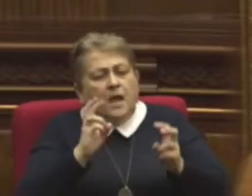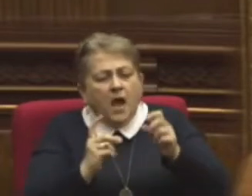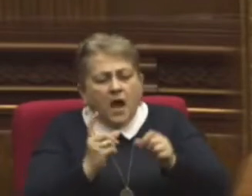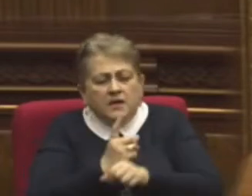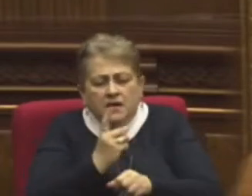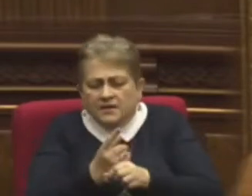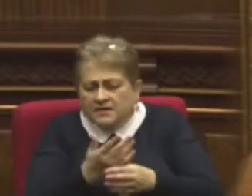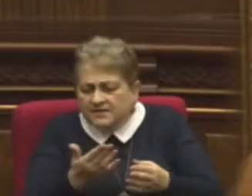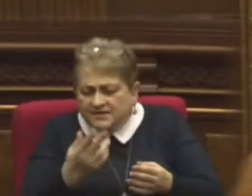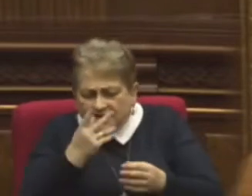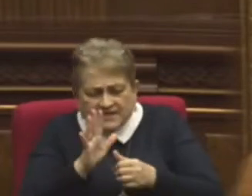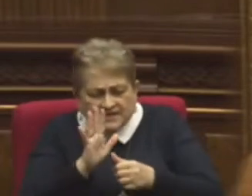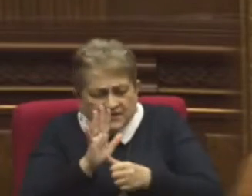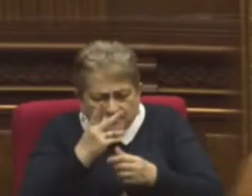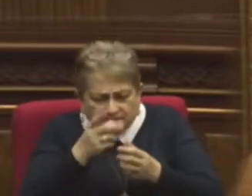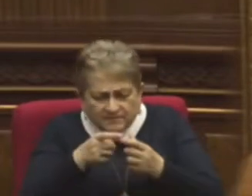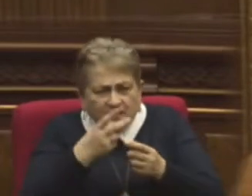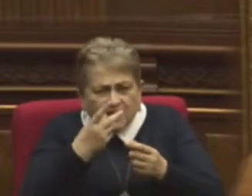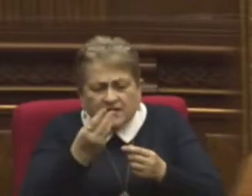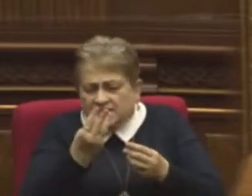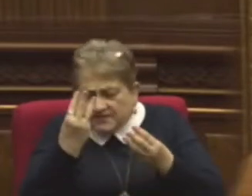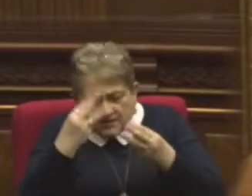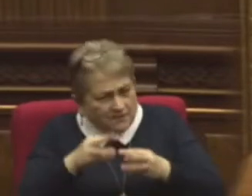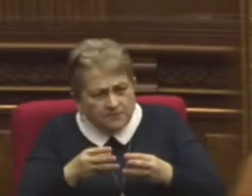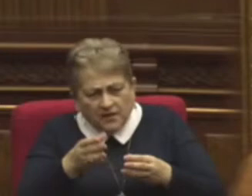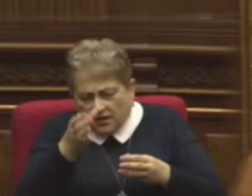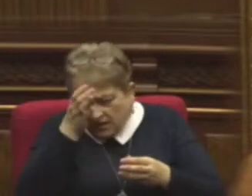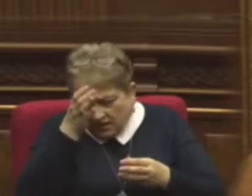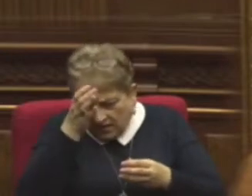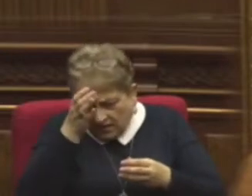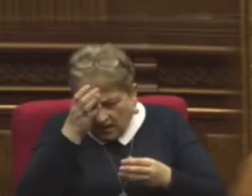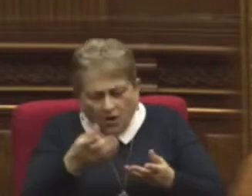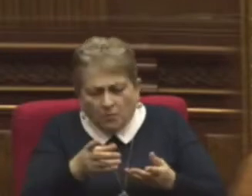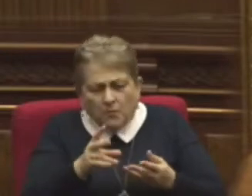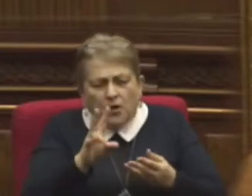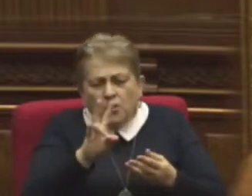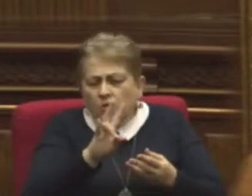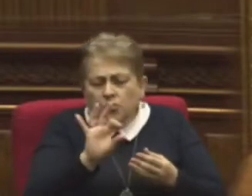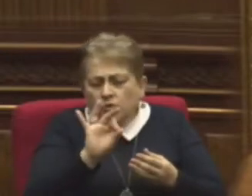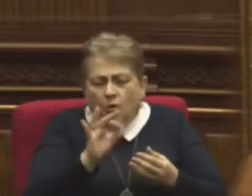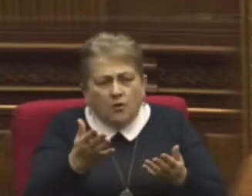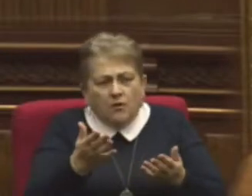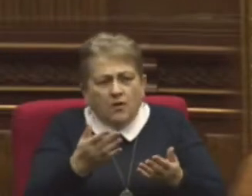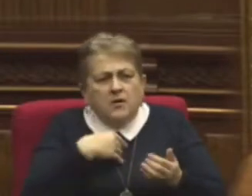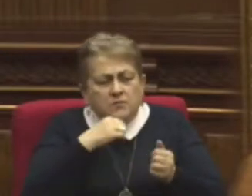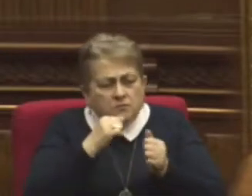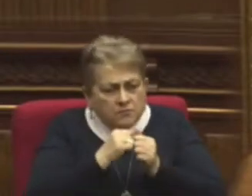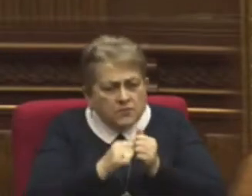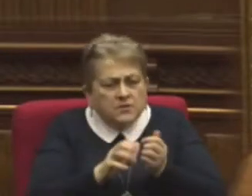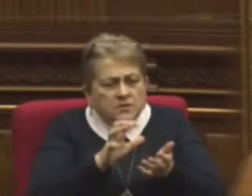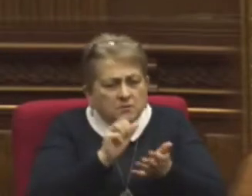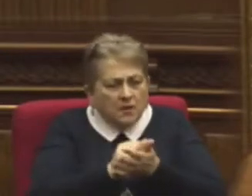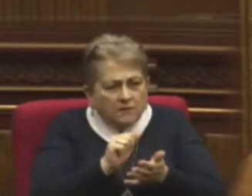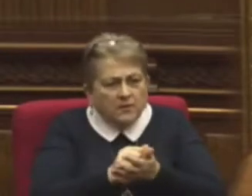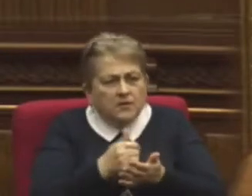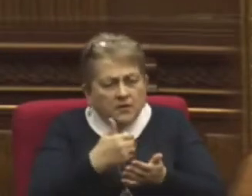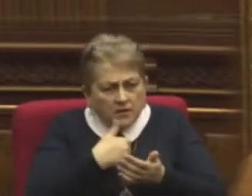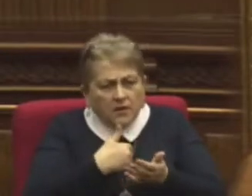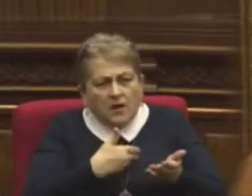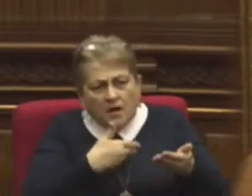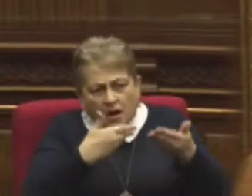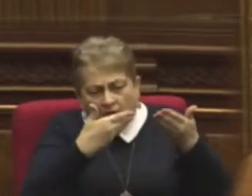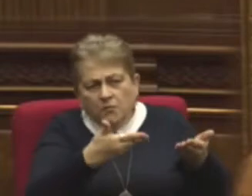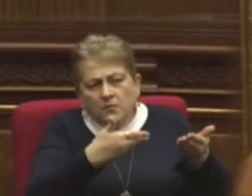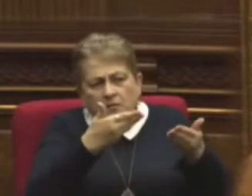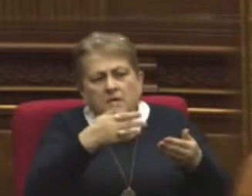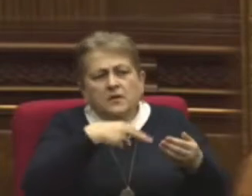արտադրած ապրանքից ճնշող մեծամասնությունը ինչ տեսակ է, այնտեղ գիտական բաղադրիչը նոու-հաուն շատ փոքր է։ Ես անընդհատ զբաղված եմ նրանով, որ ինձ հրավիրում